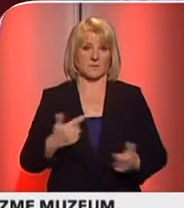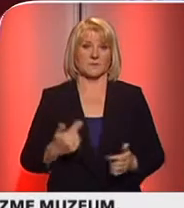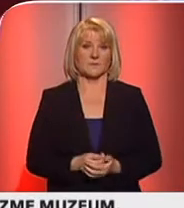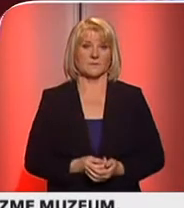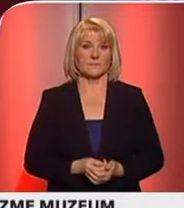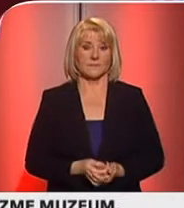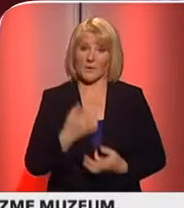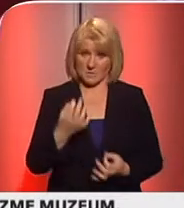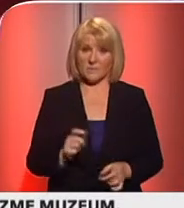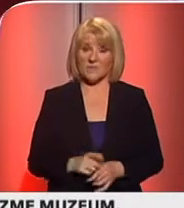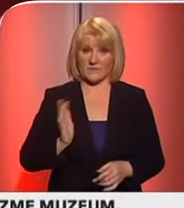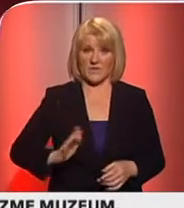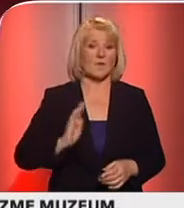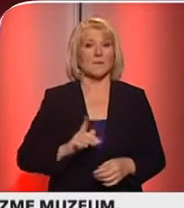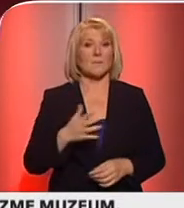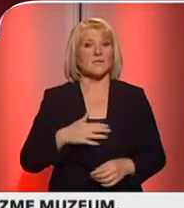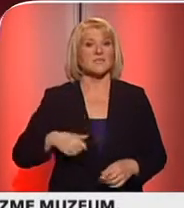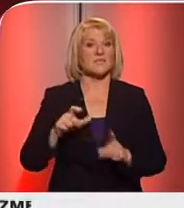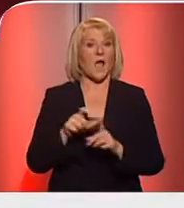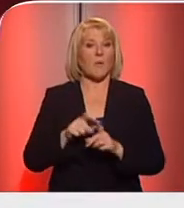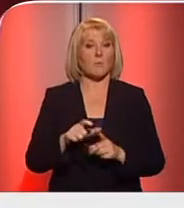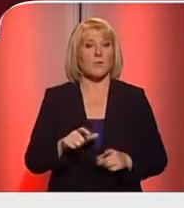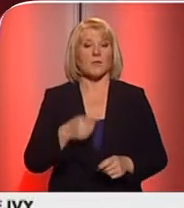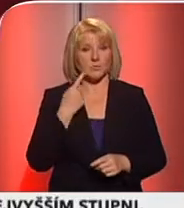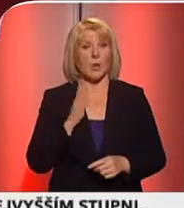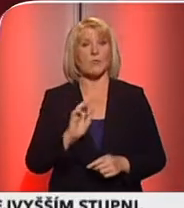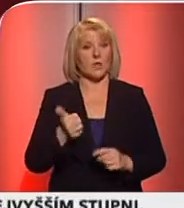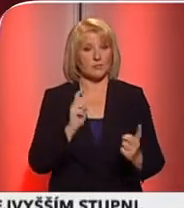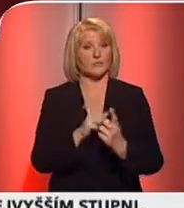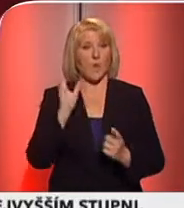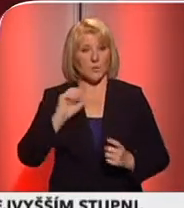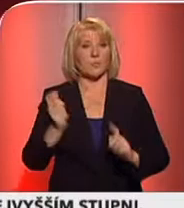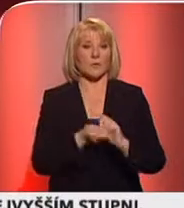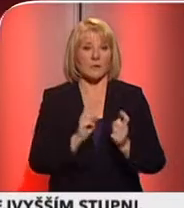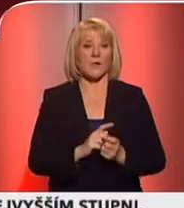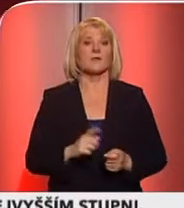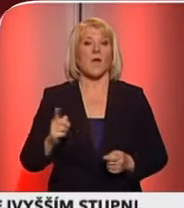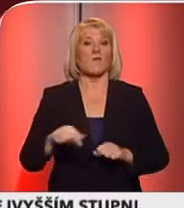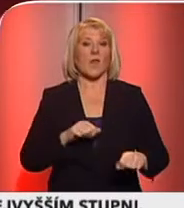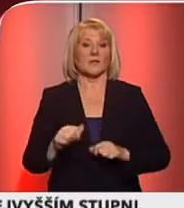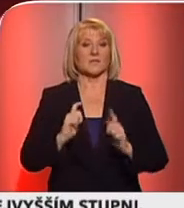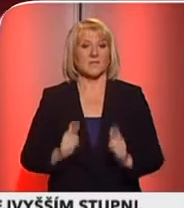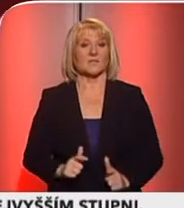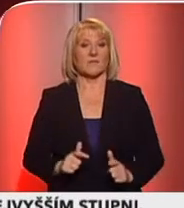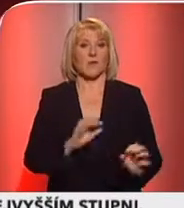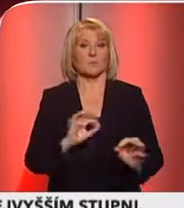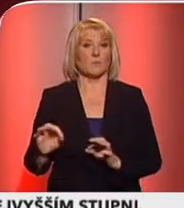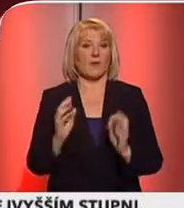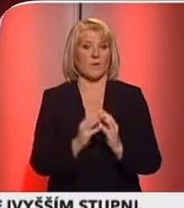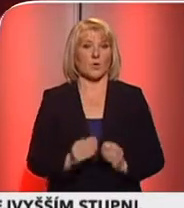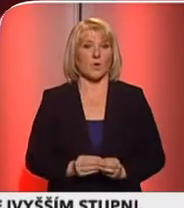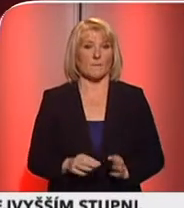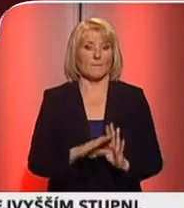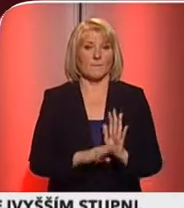že ministr Drábek taky řekl, že bude s odbory ještě jednat. Vláda zatím stopla přípravu této normy. Ano, to jsem u toho a ještě než se rozloučíme,